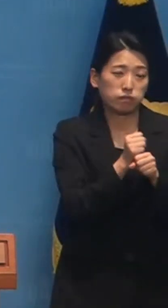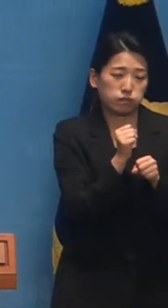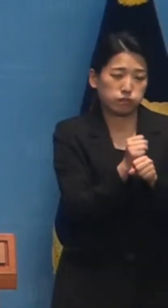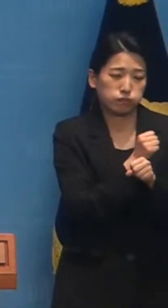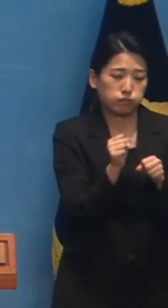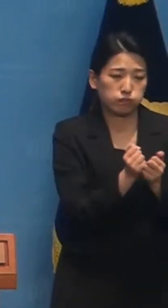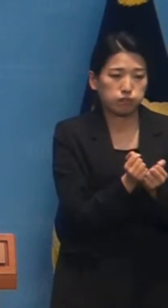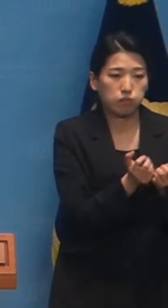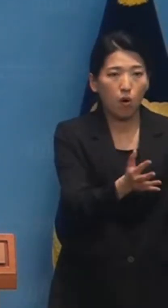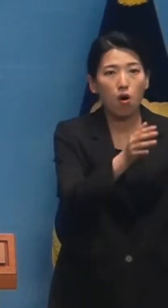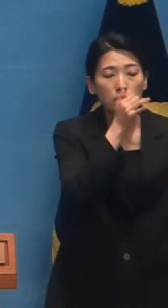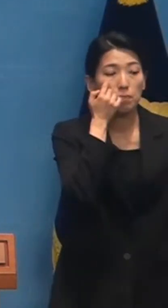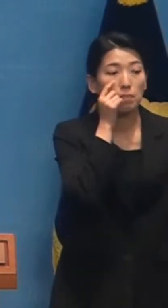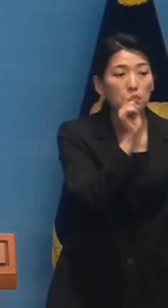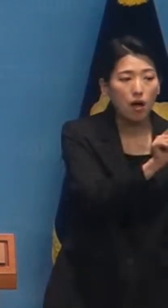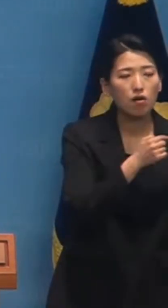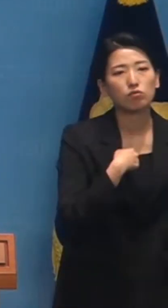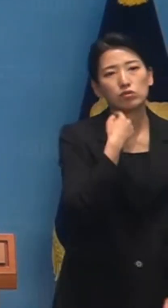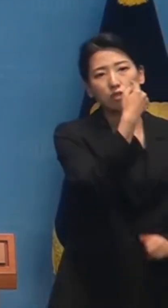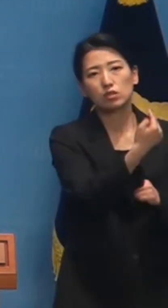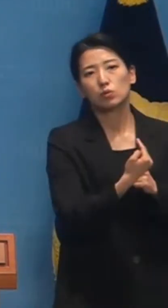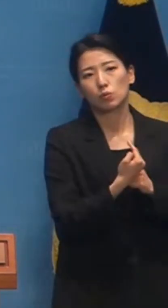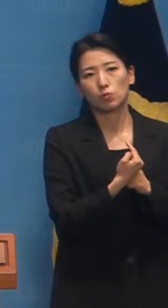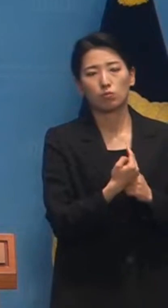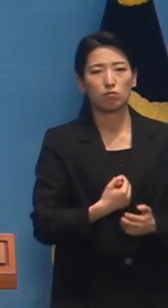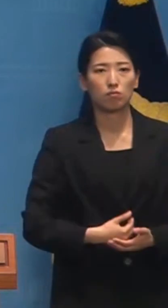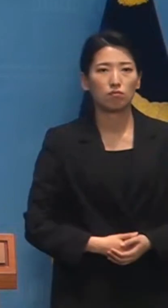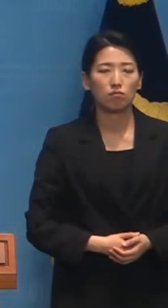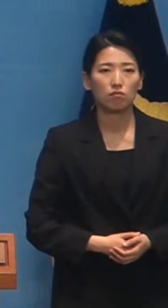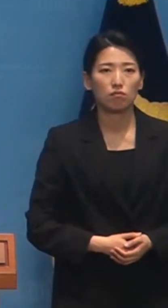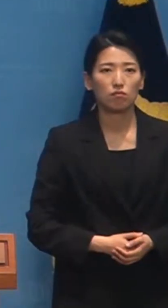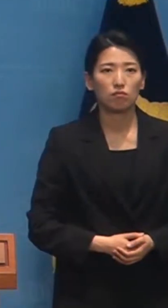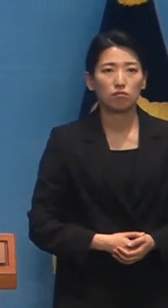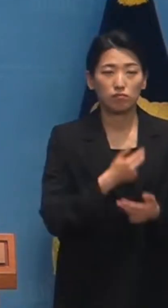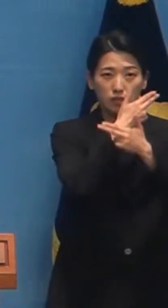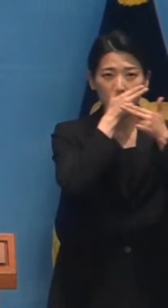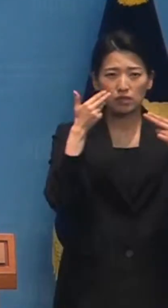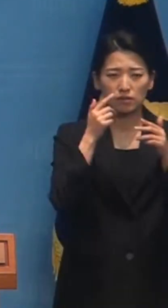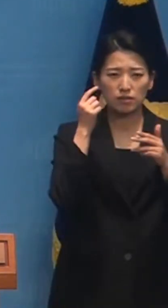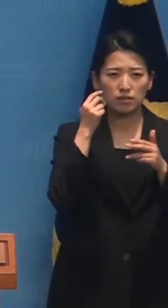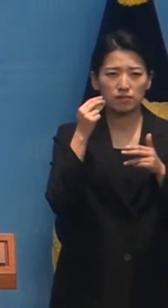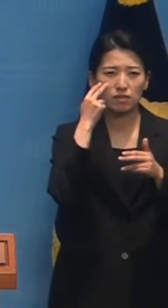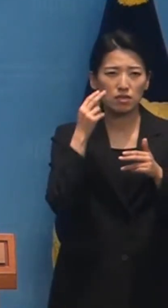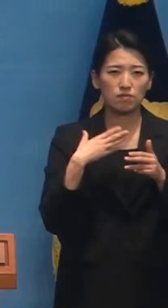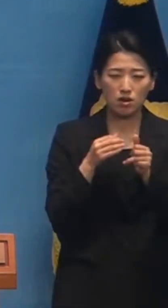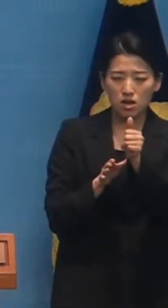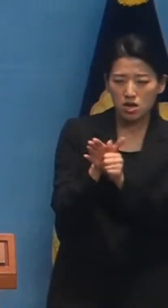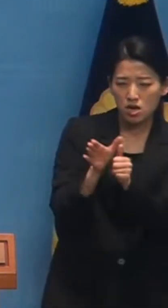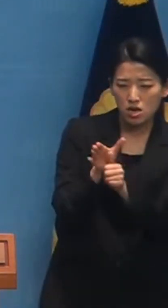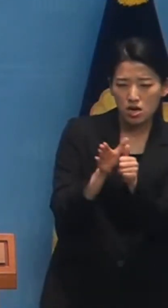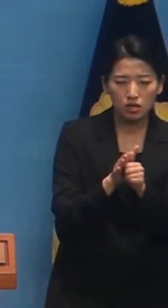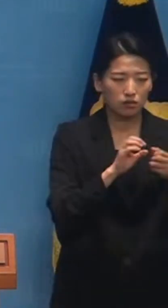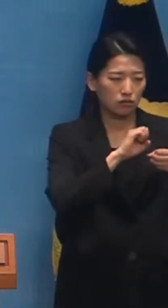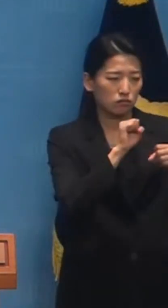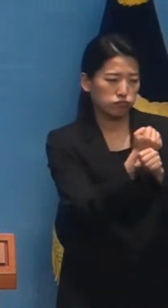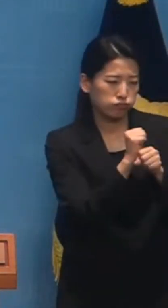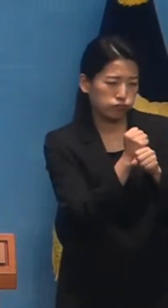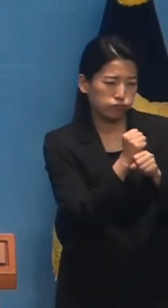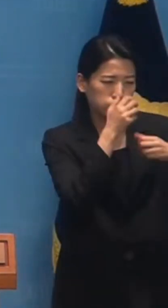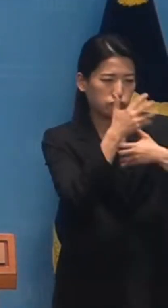제보가 있었습니다. 제보된 내용은 이재명 후보를 비방하거나 악의적으로 이미지를 왜곡하는 내용이 압도적으로